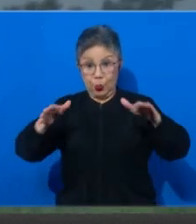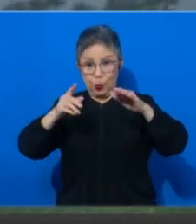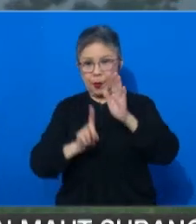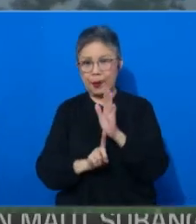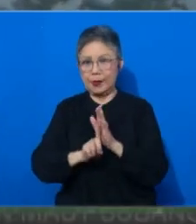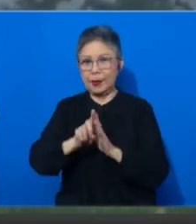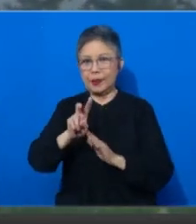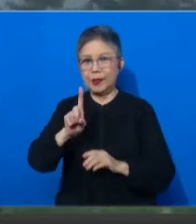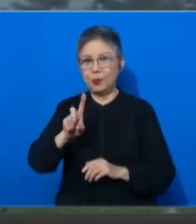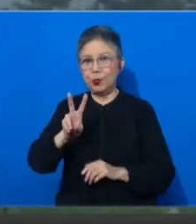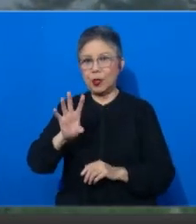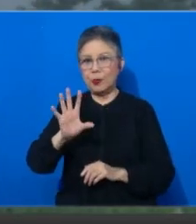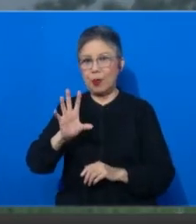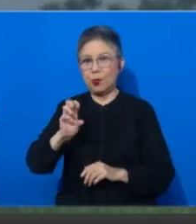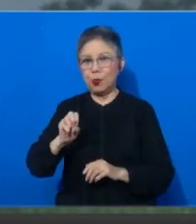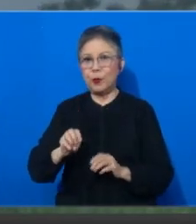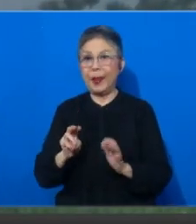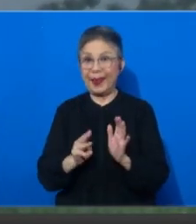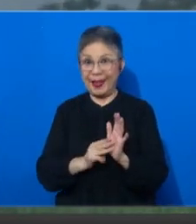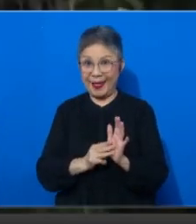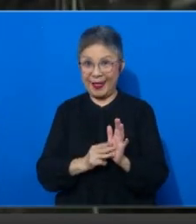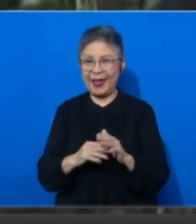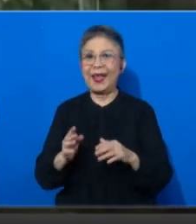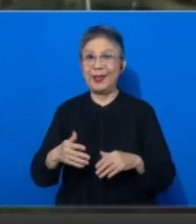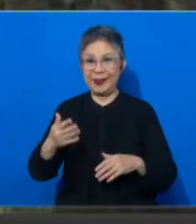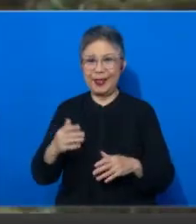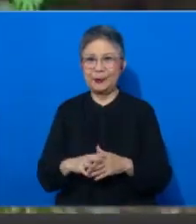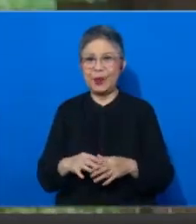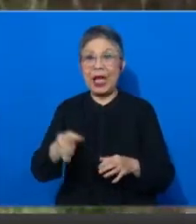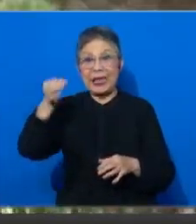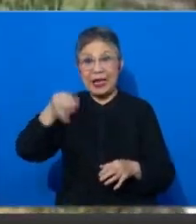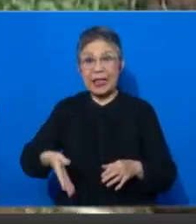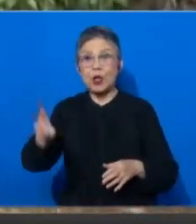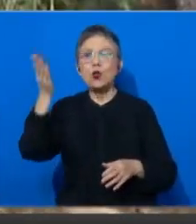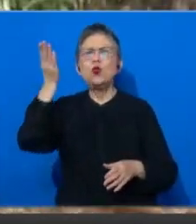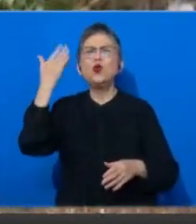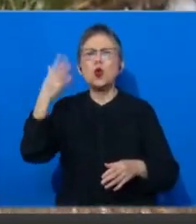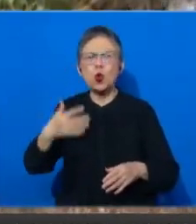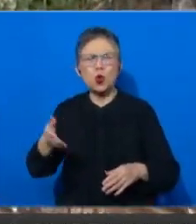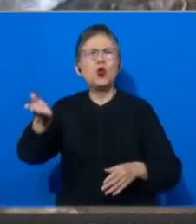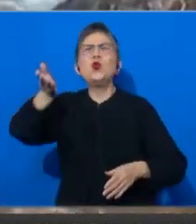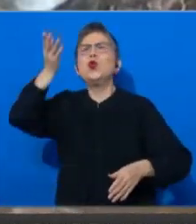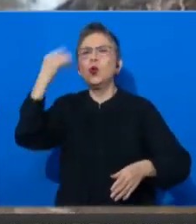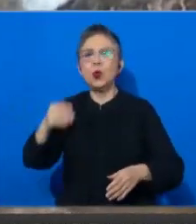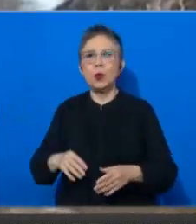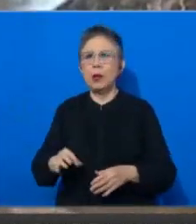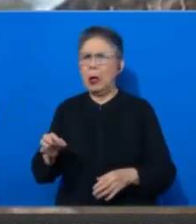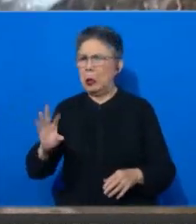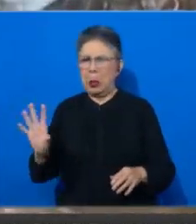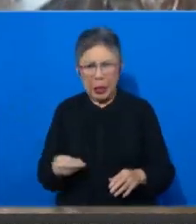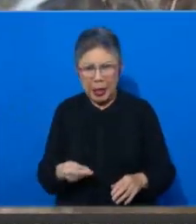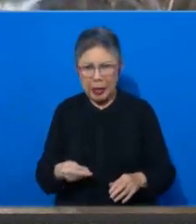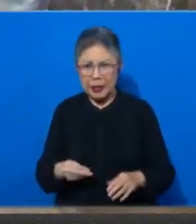ketinggian 1.250 meter di atas permukaan laut. Desa Sombo sempat mengalami krisis air bersih saat musim